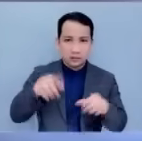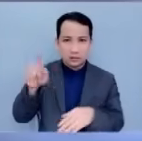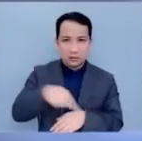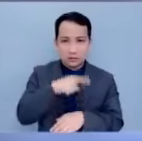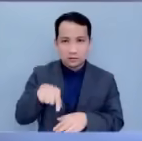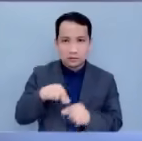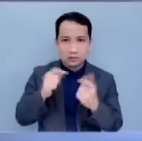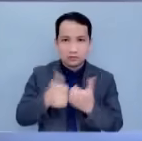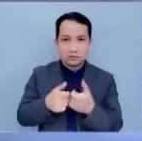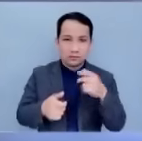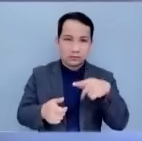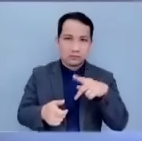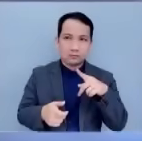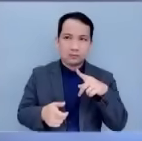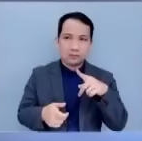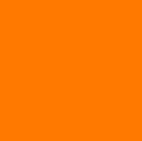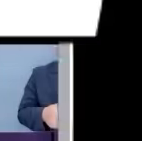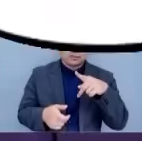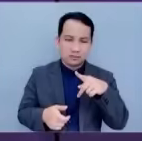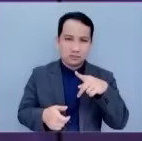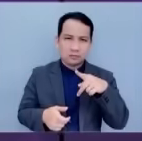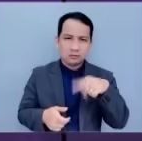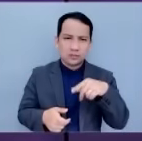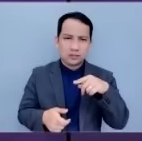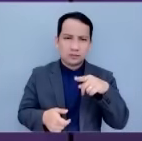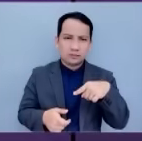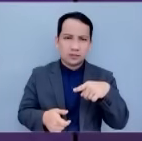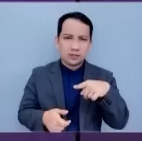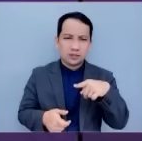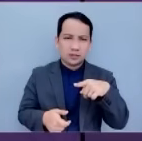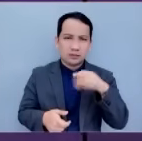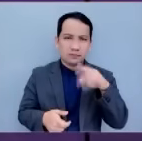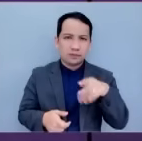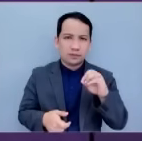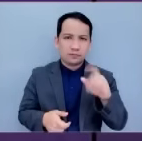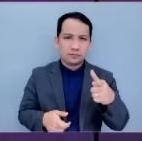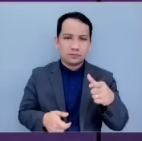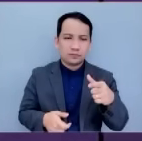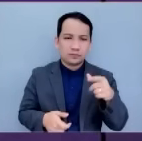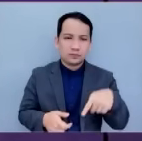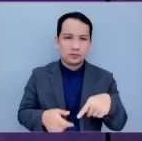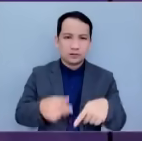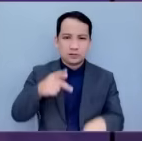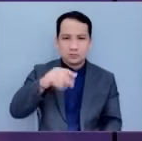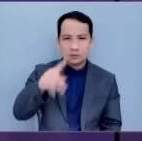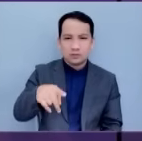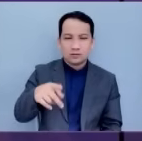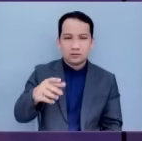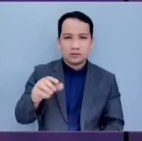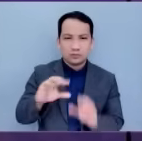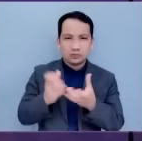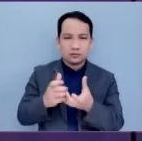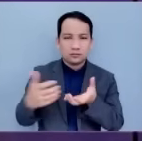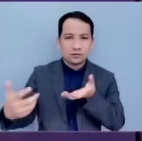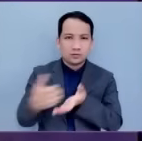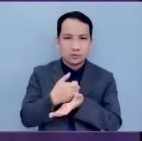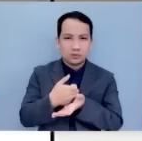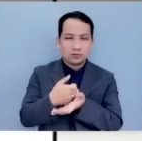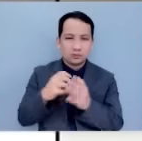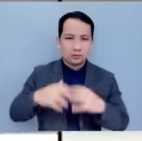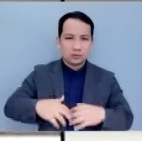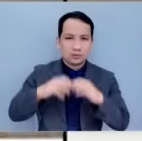P-pop girl group na Fourth Impact. Kasunod po yan ang kanilang pangangalap ng pondo para sa konstruksyon ng